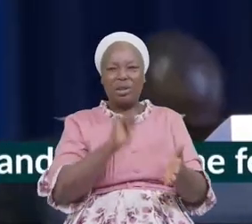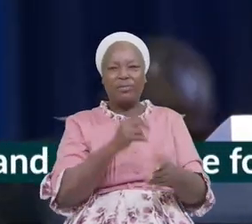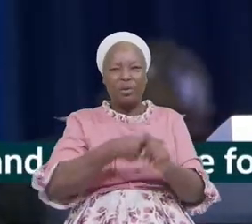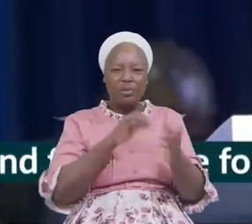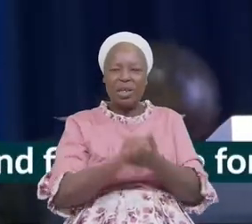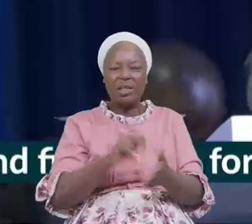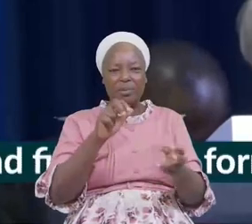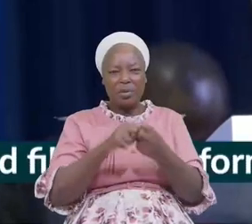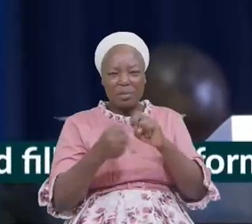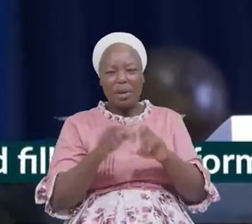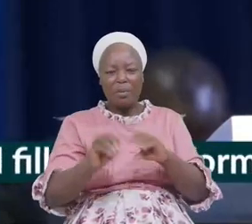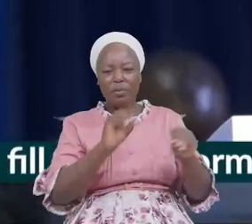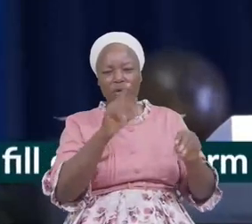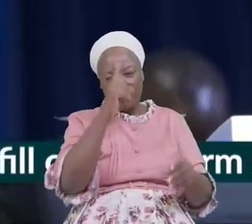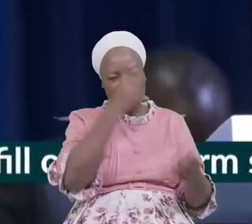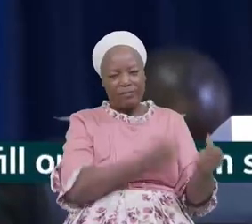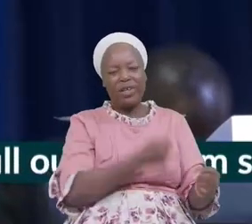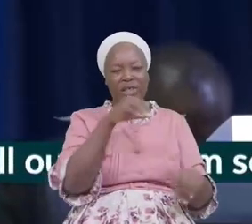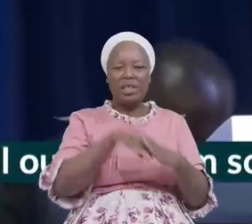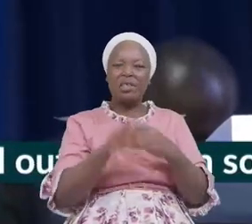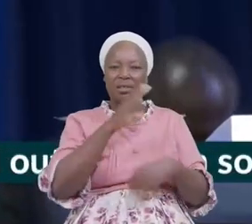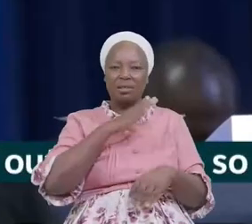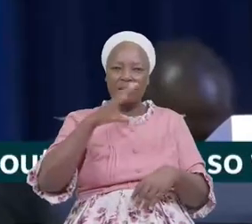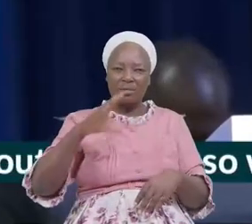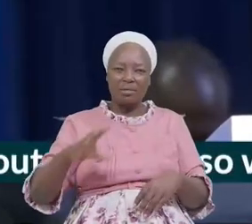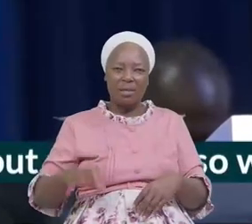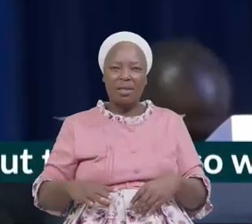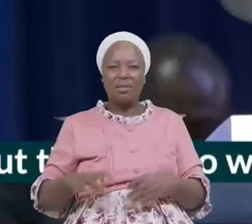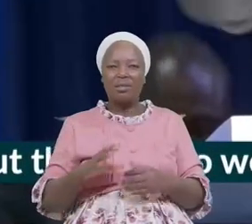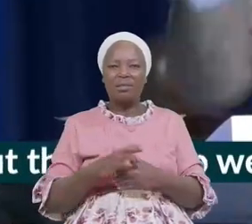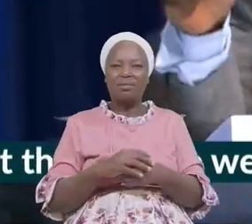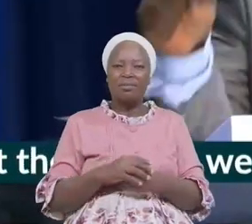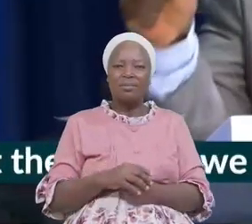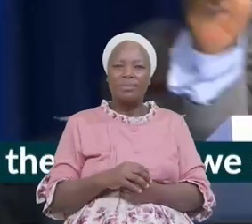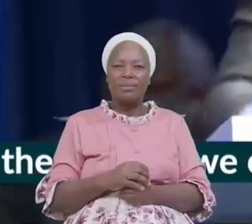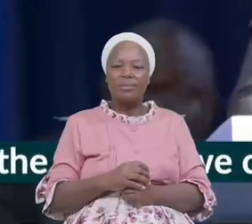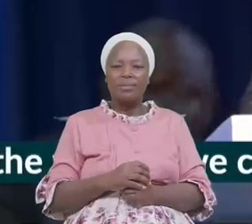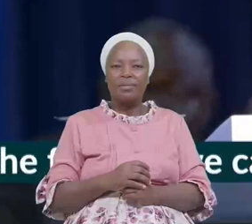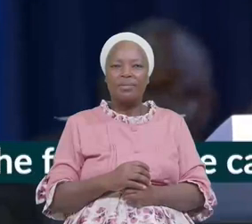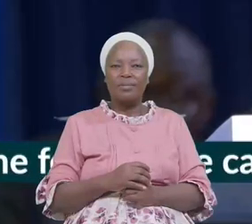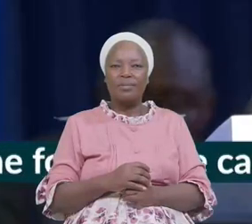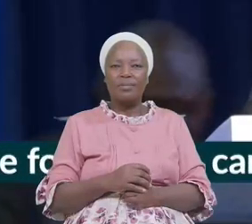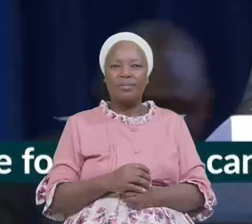déplace ta foi de ce problème et place ta foi sur le Seigneur.